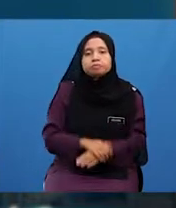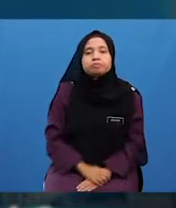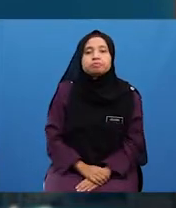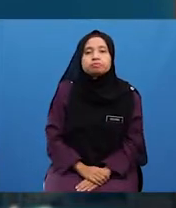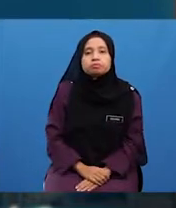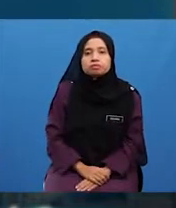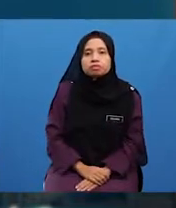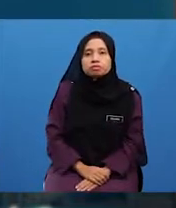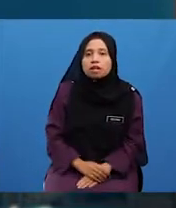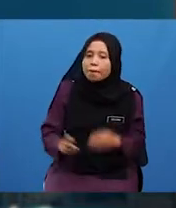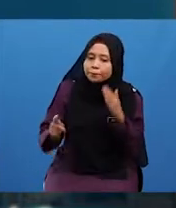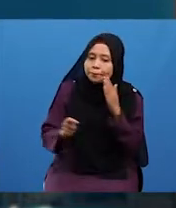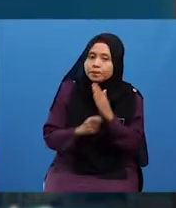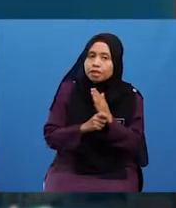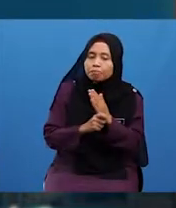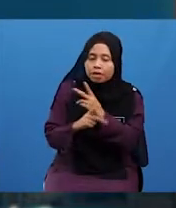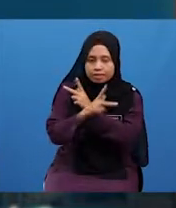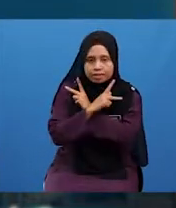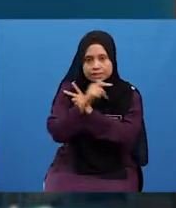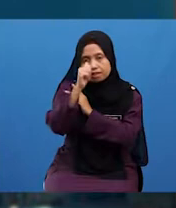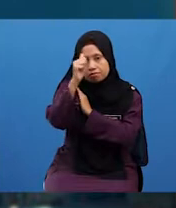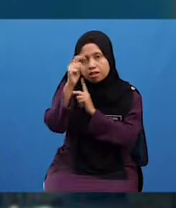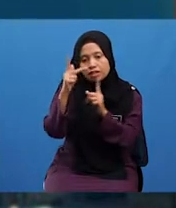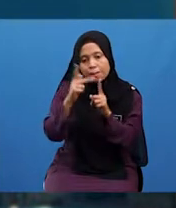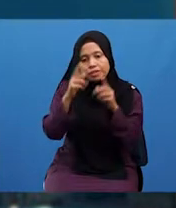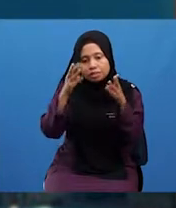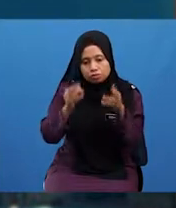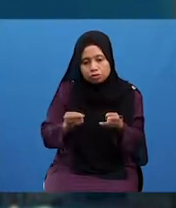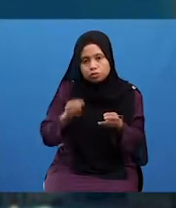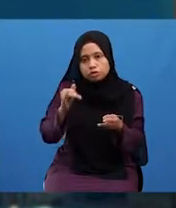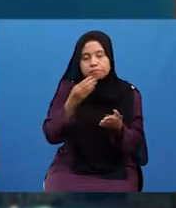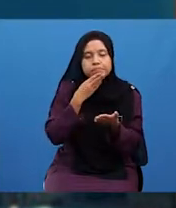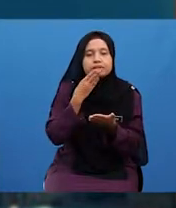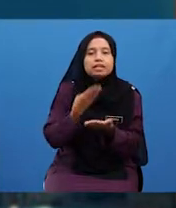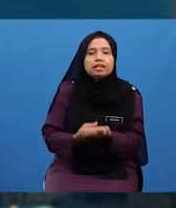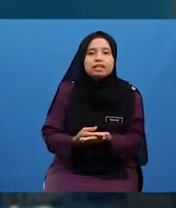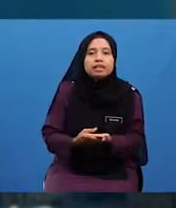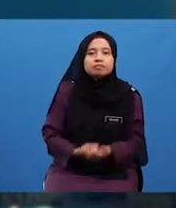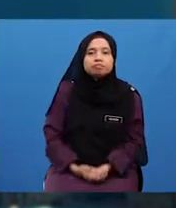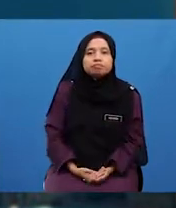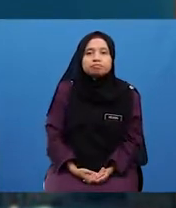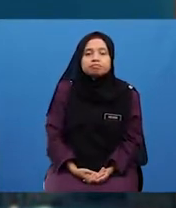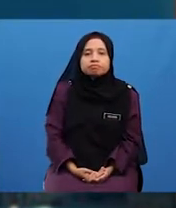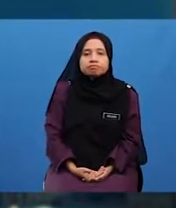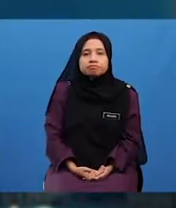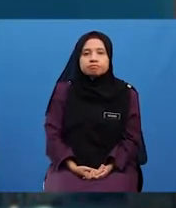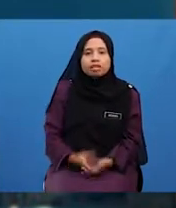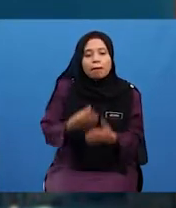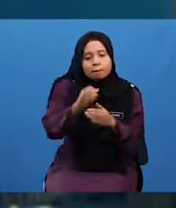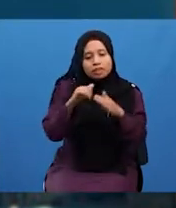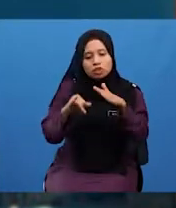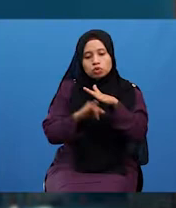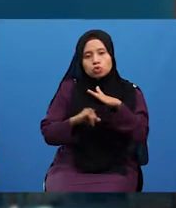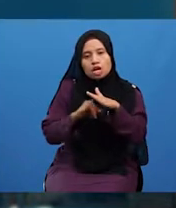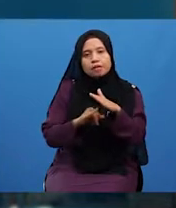sunat. Bertambahlah kasih Allah Subhanahu Wa Ta'ala kepada mereka dan nikmat